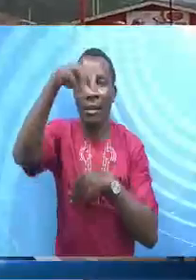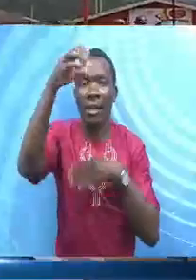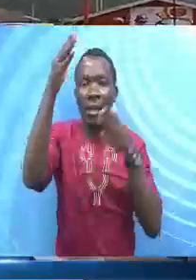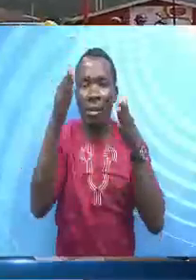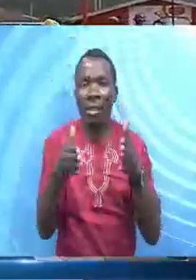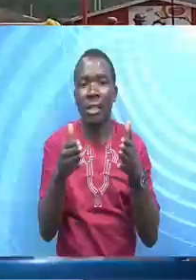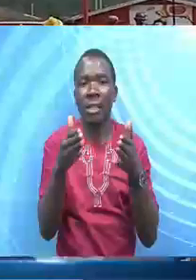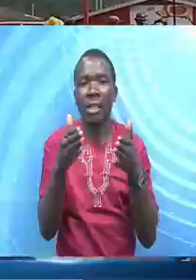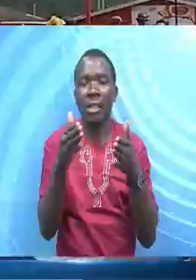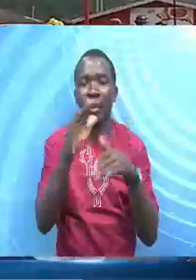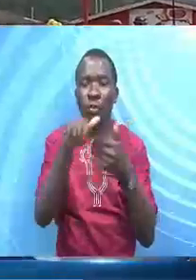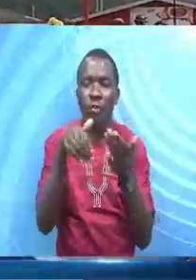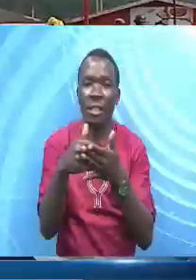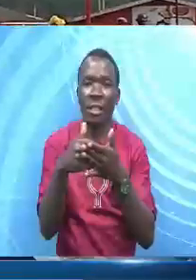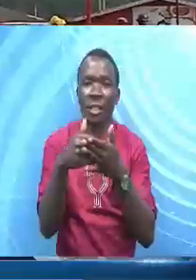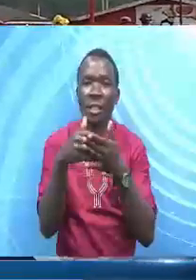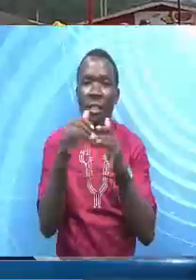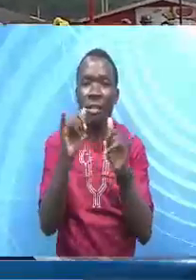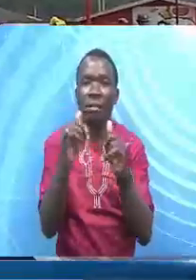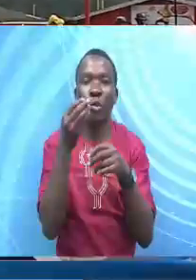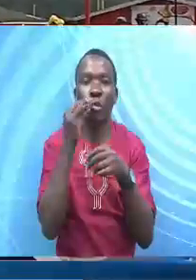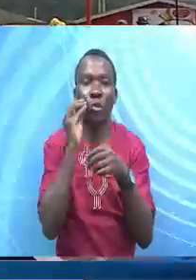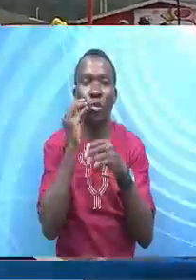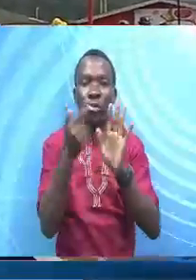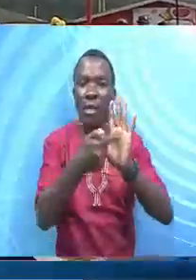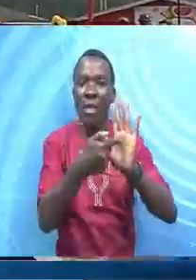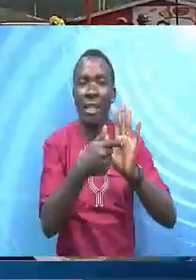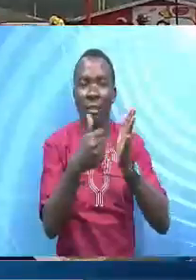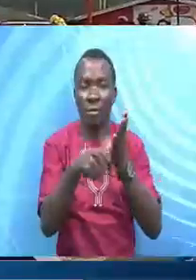nuko bigaragara ku ishyamba siryeru. Ishyamba siryeru